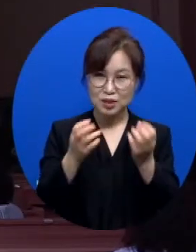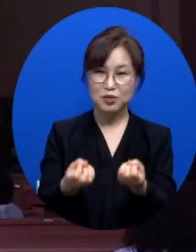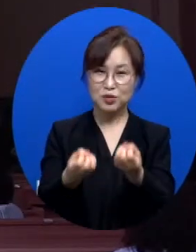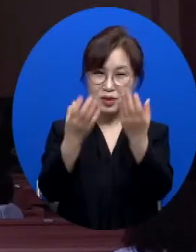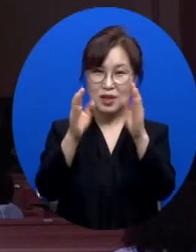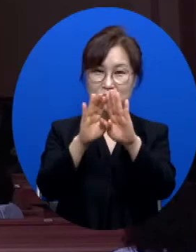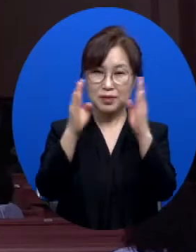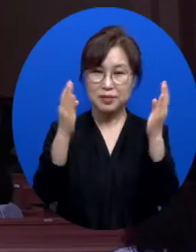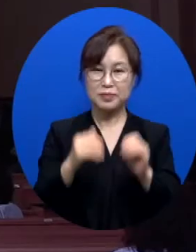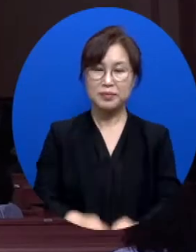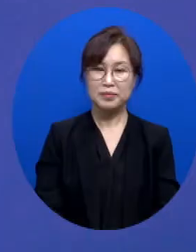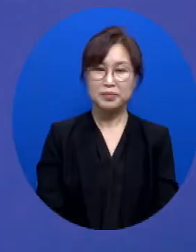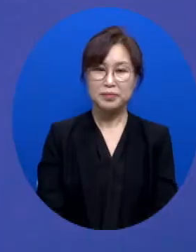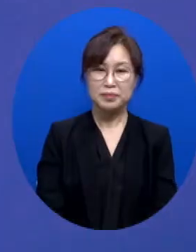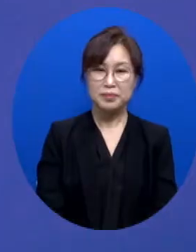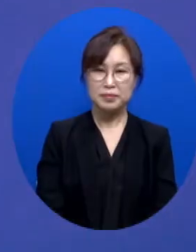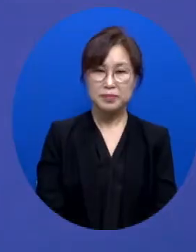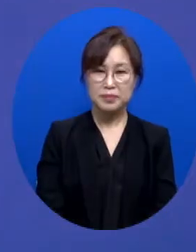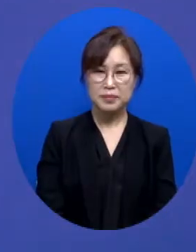이어졌습니다.